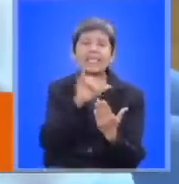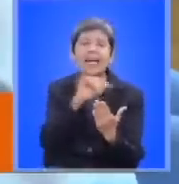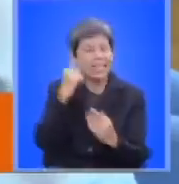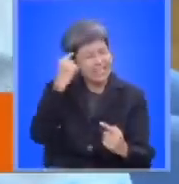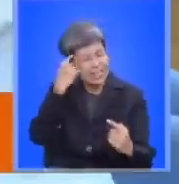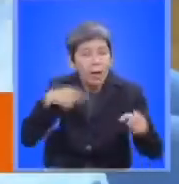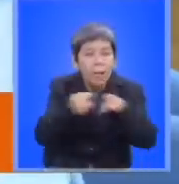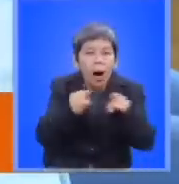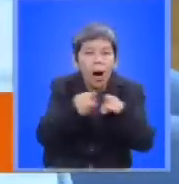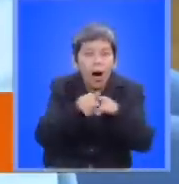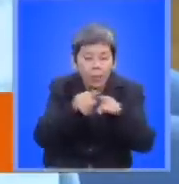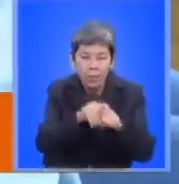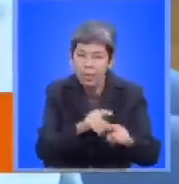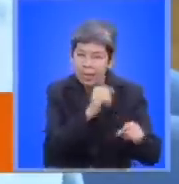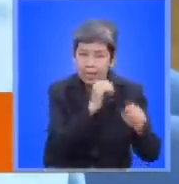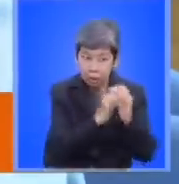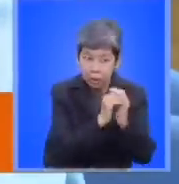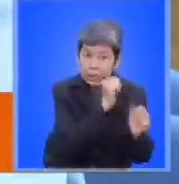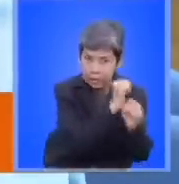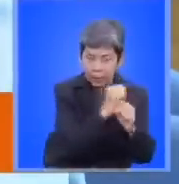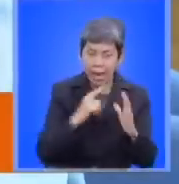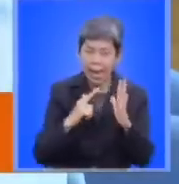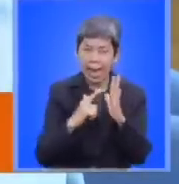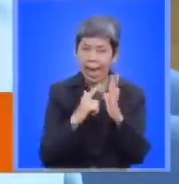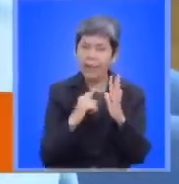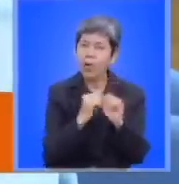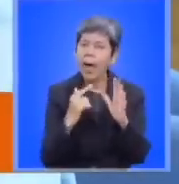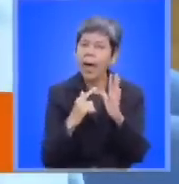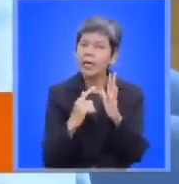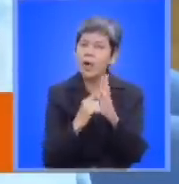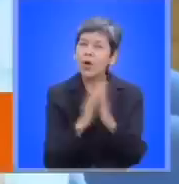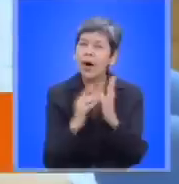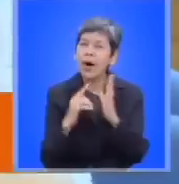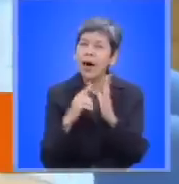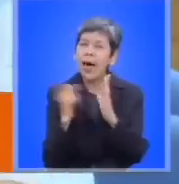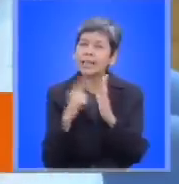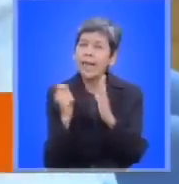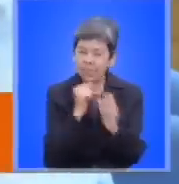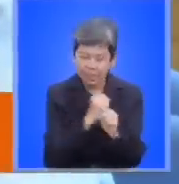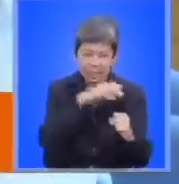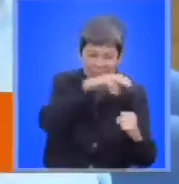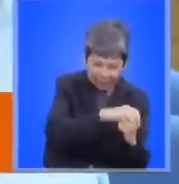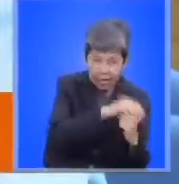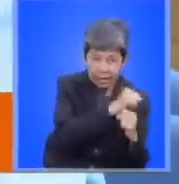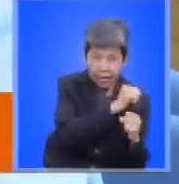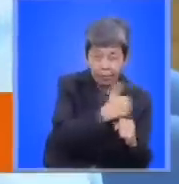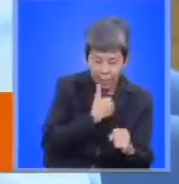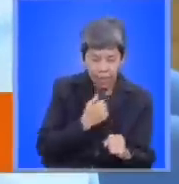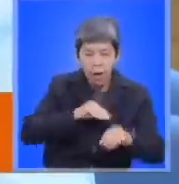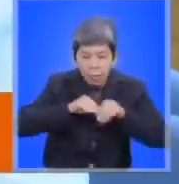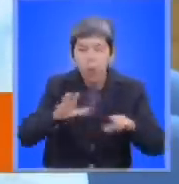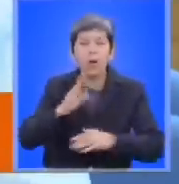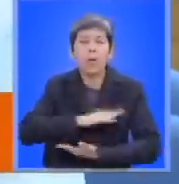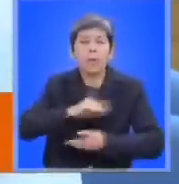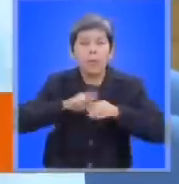รงกันเขาก็เริ่มใช้ยาโอเซลตามีเวียแต่เขาใช้มาก่อนเราจริงแต่ว่าเขาตีพิมพ์วันที่